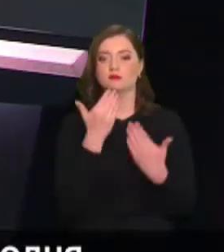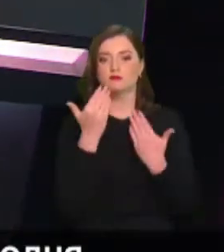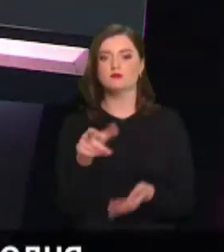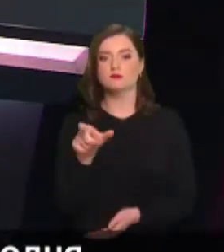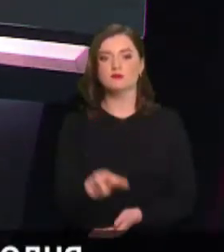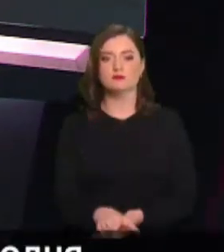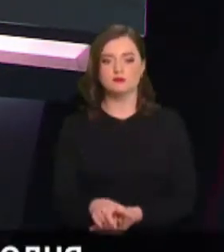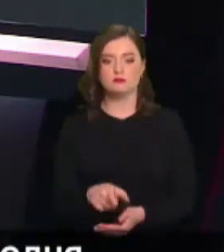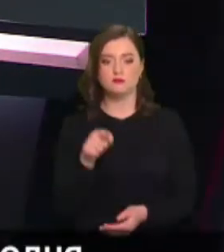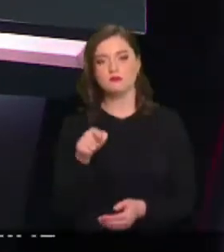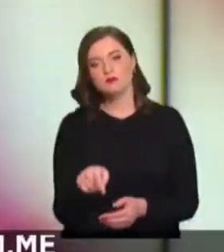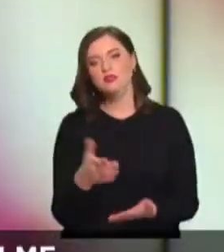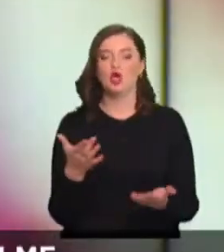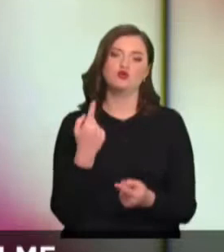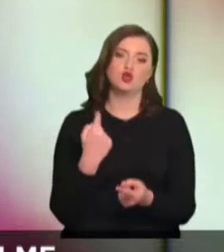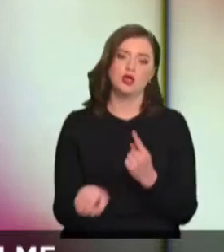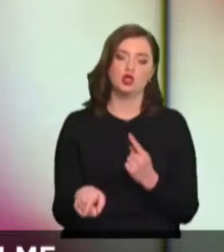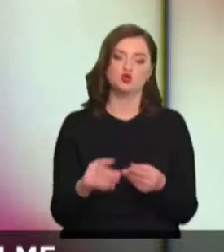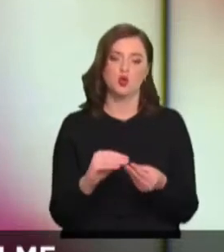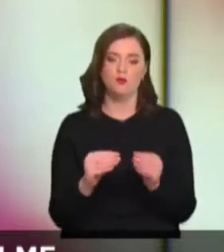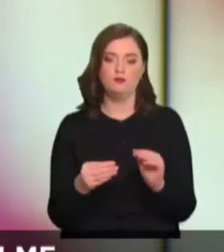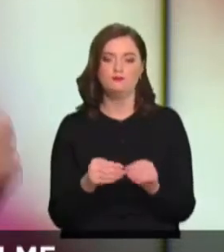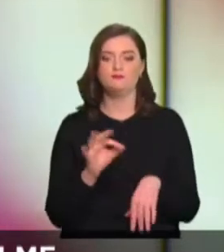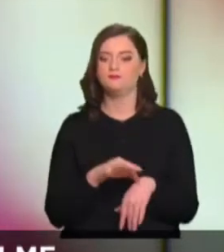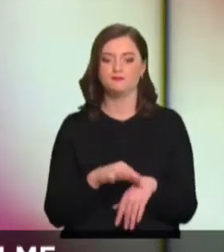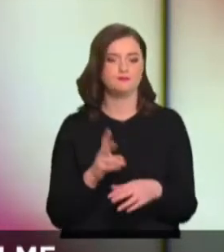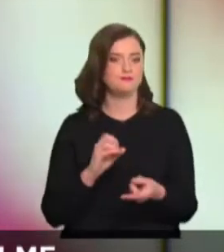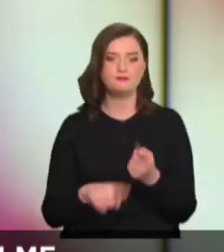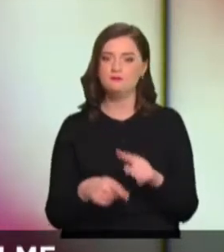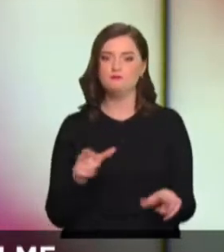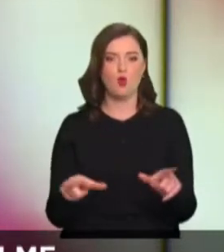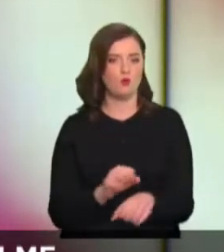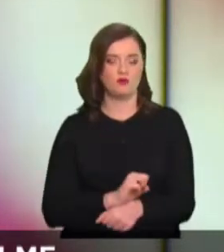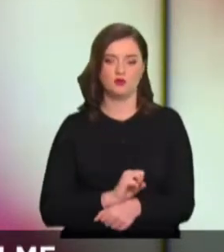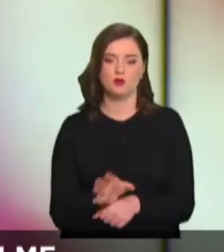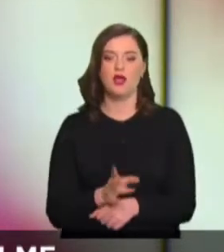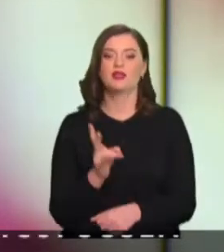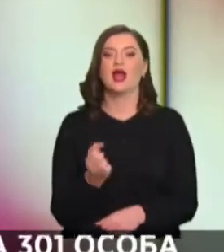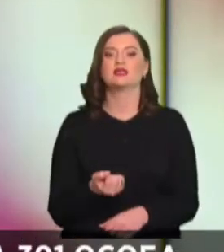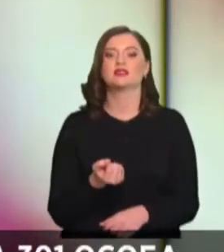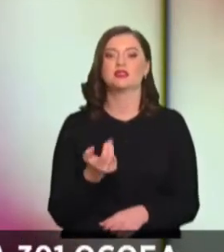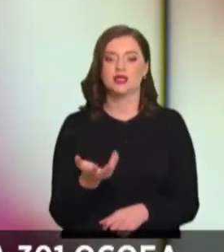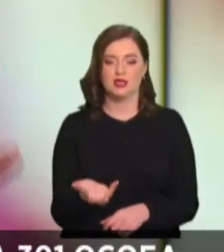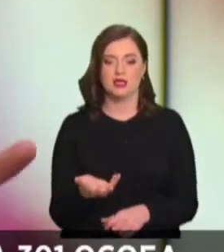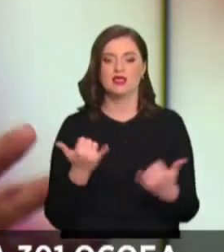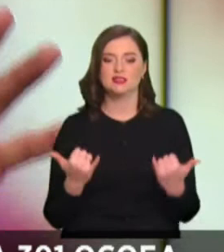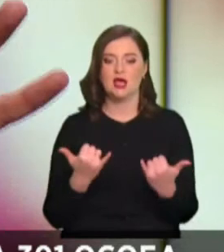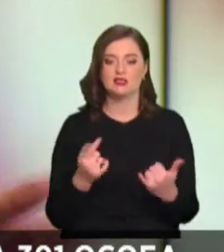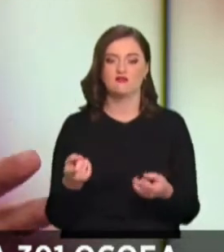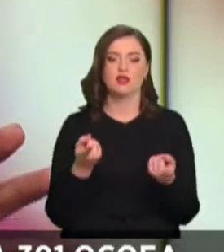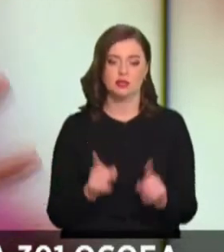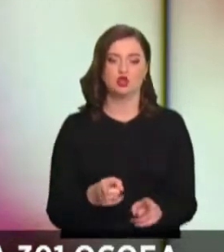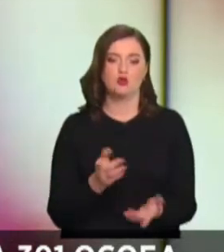людина з тією чи іншою проблемою, хворобою, не пов'язаною з коронавірусом. Наскільки зараз ви дійсно